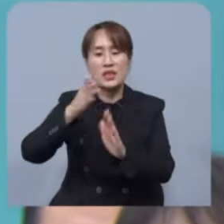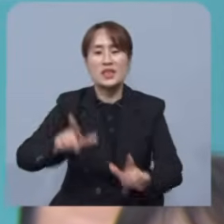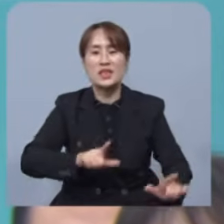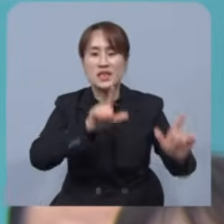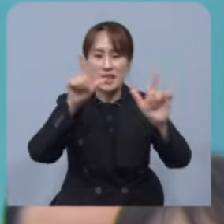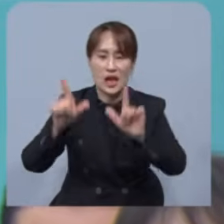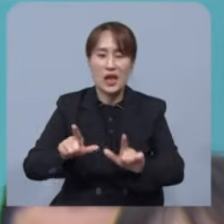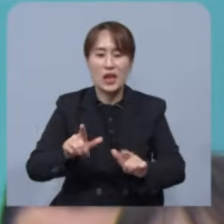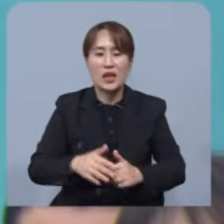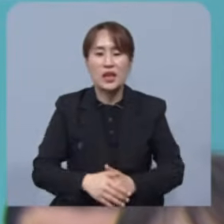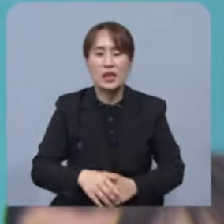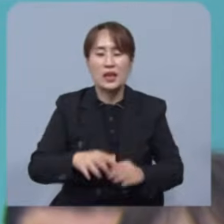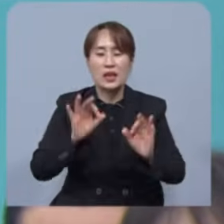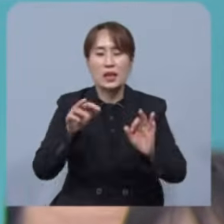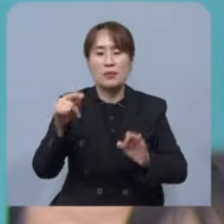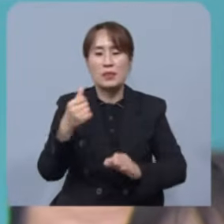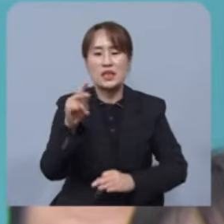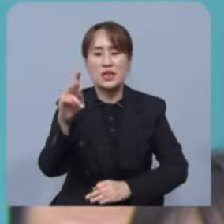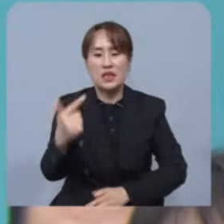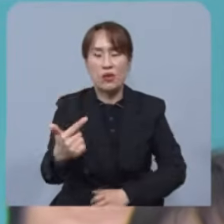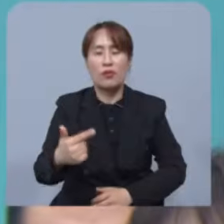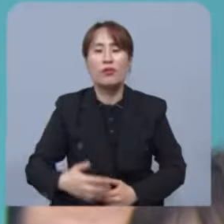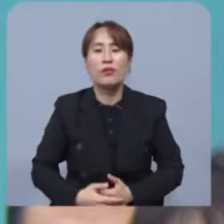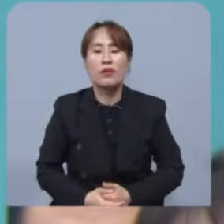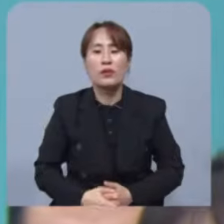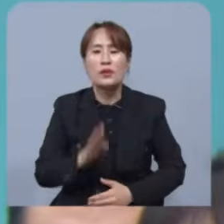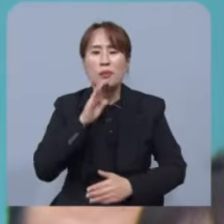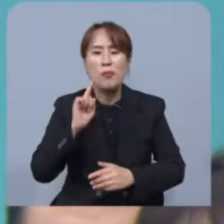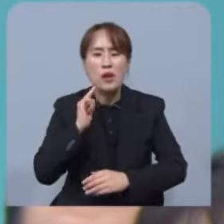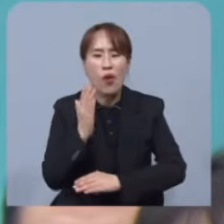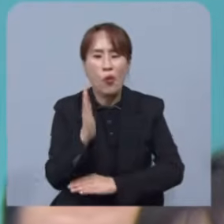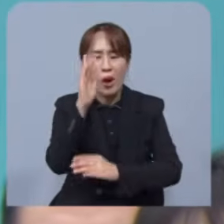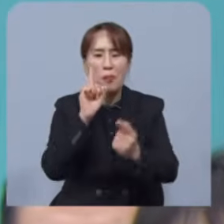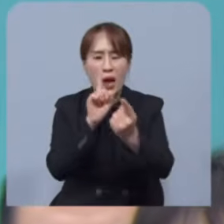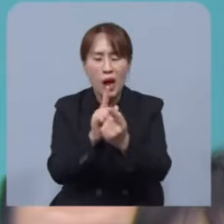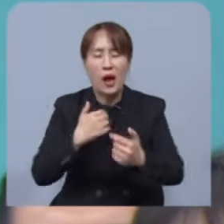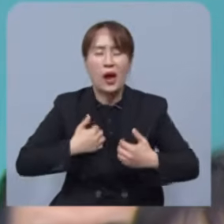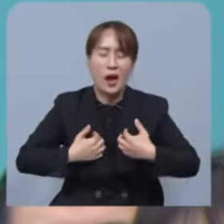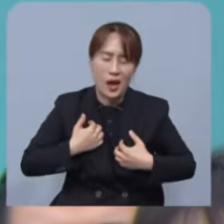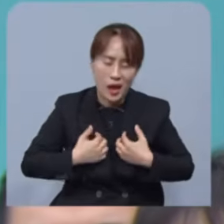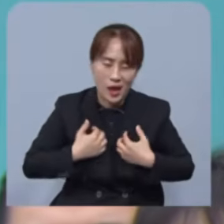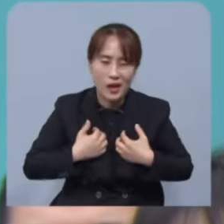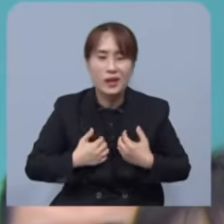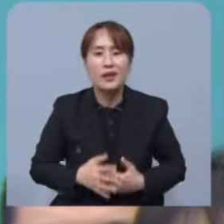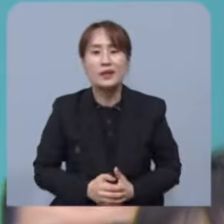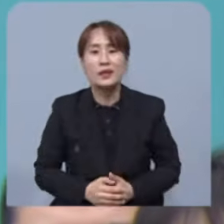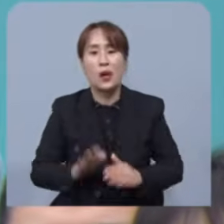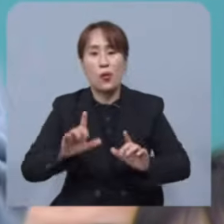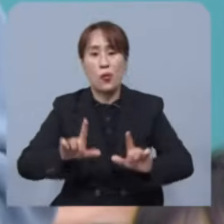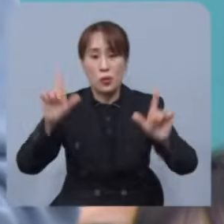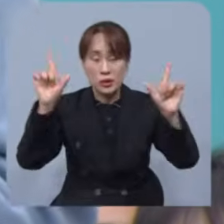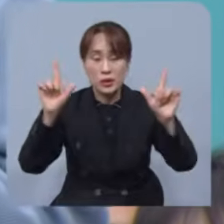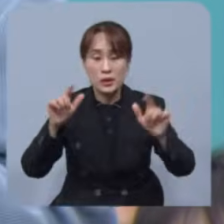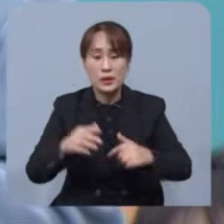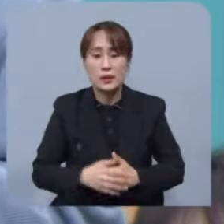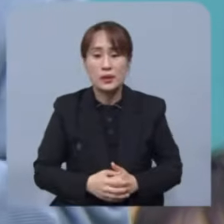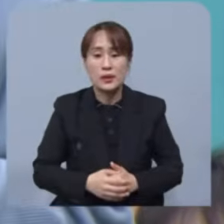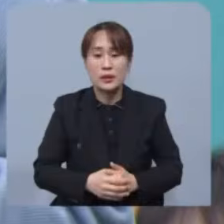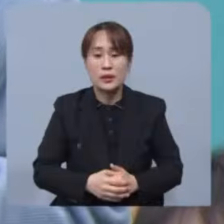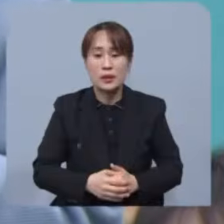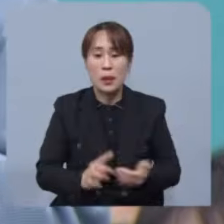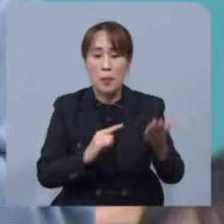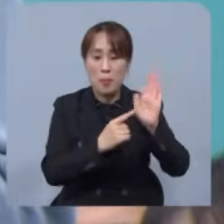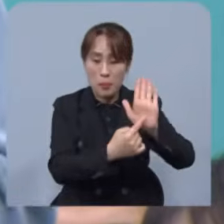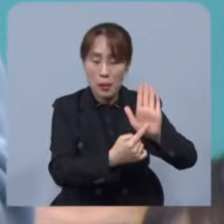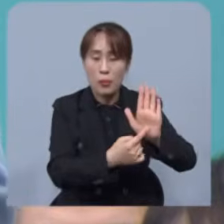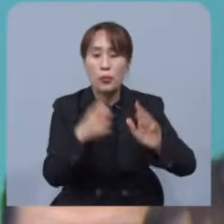있는 제천도 김승현입니다. 너무너무 영광스럽고 반갑습니다. 오늘 그 프레젠테이션